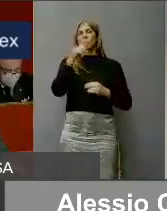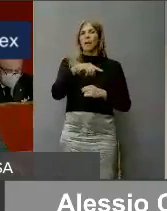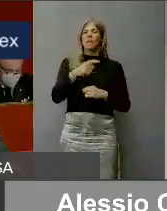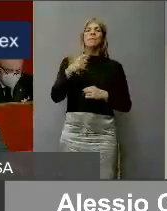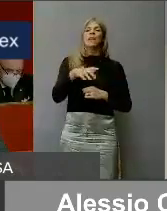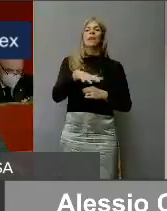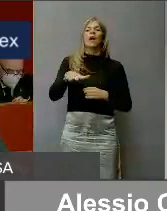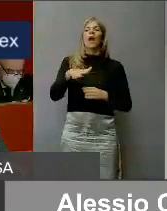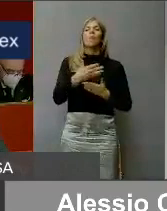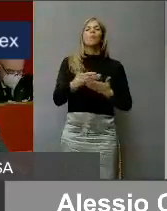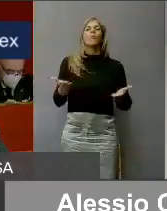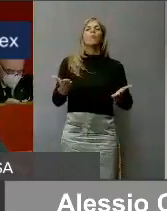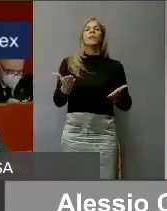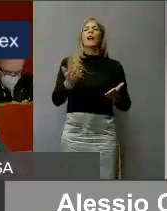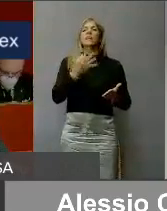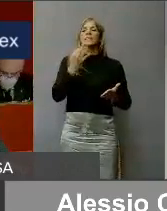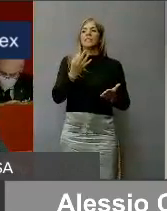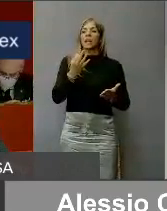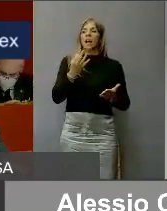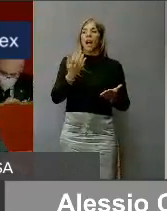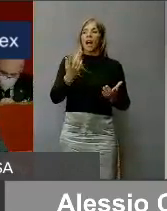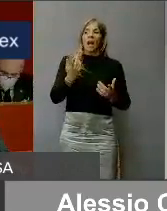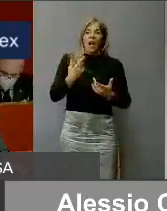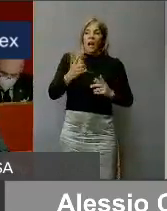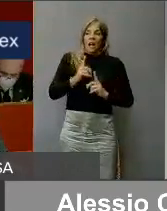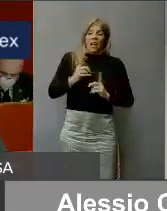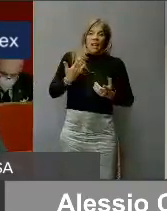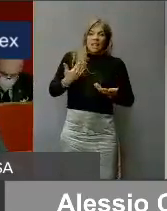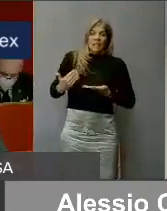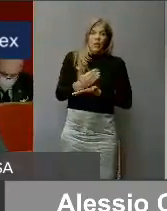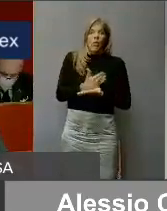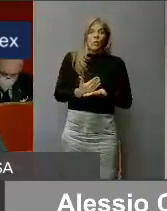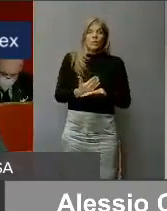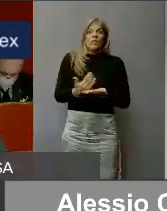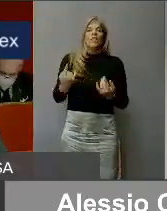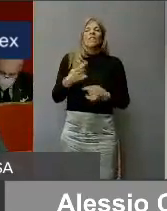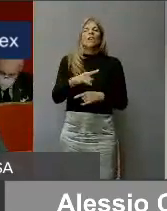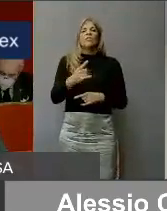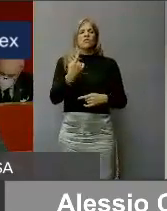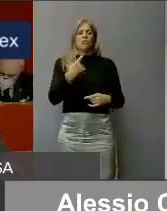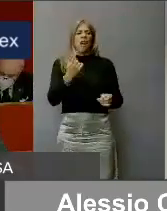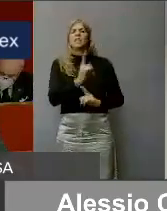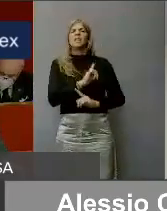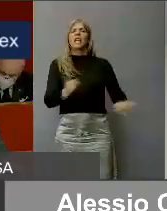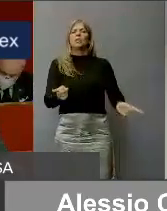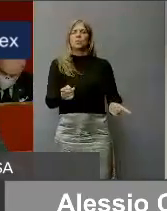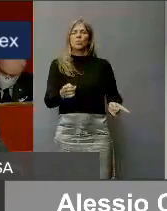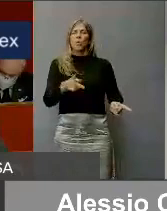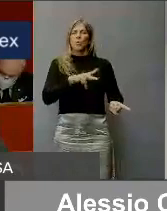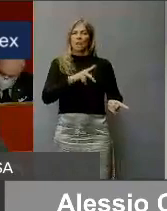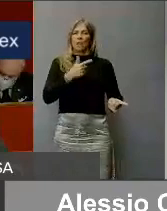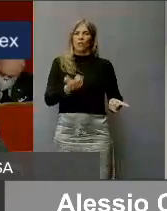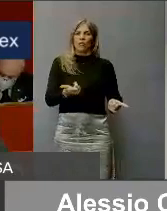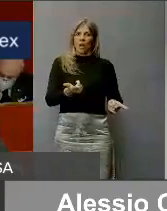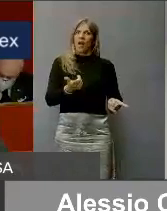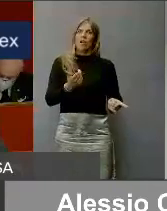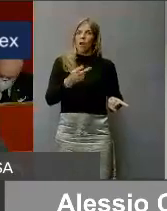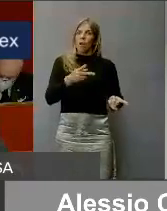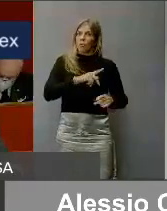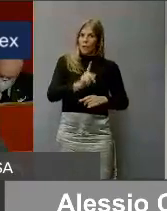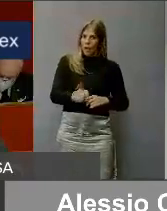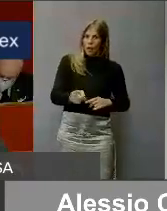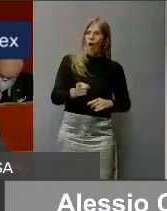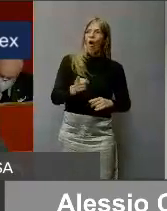pensa che sia di nessuno e quindi si permette il lusso di maltrattarla di considerarla come se fosse cosa di nessuno così non